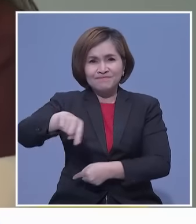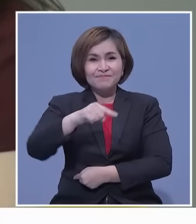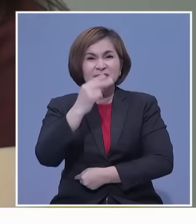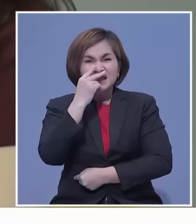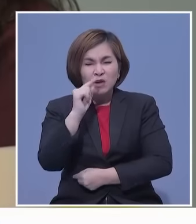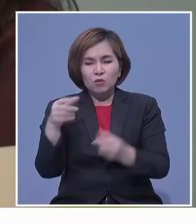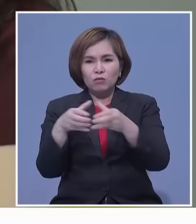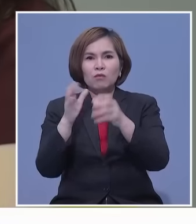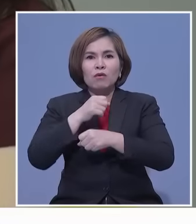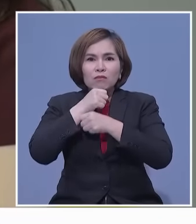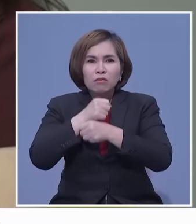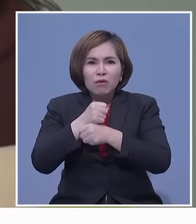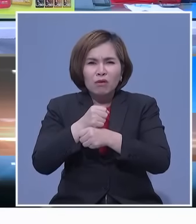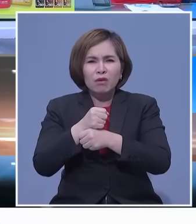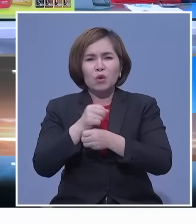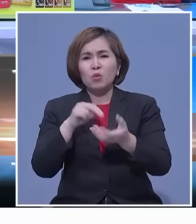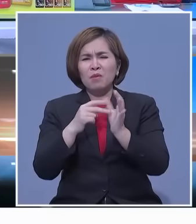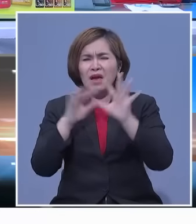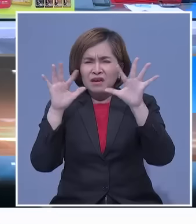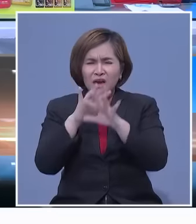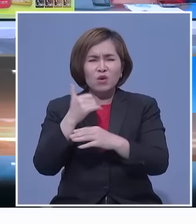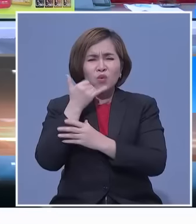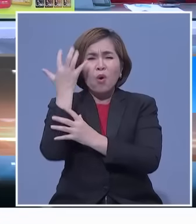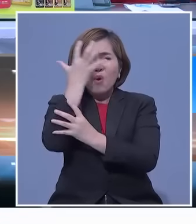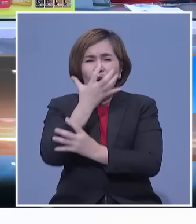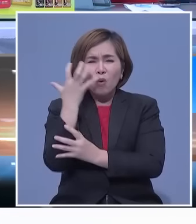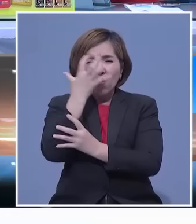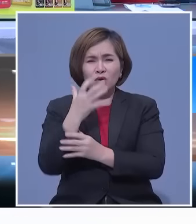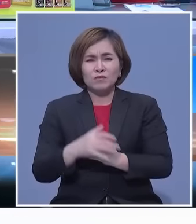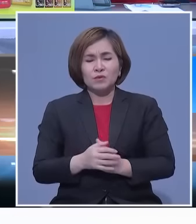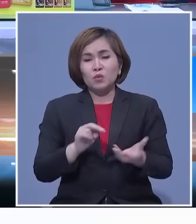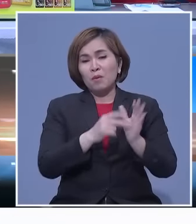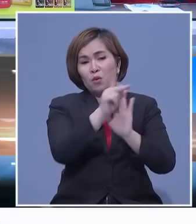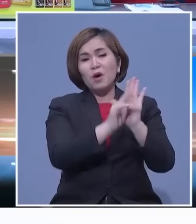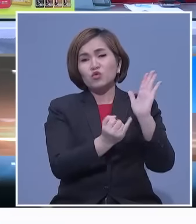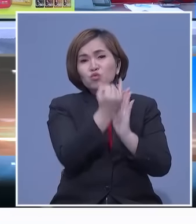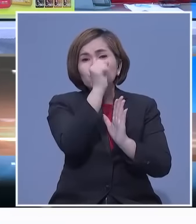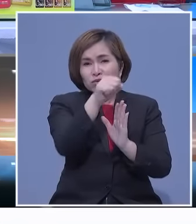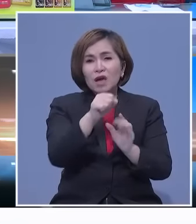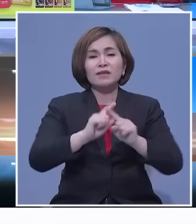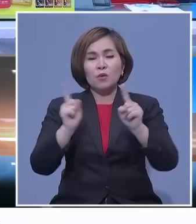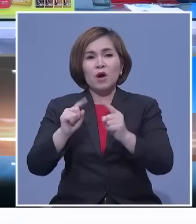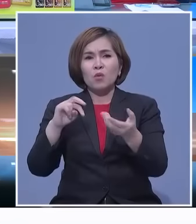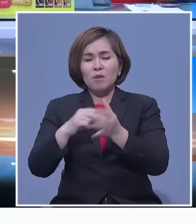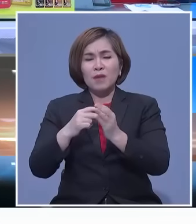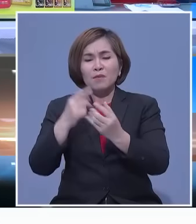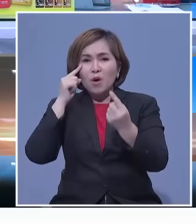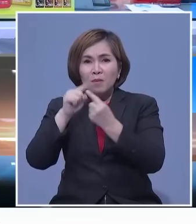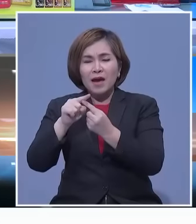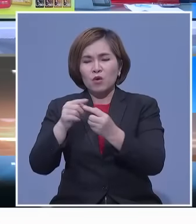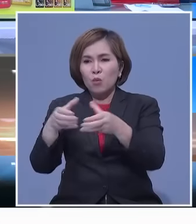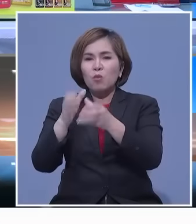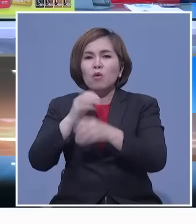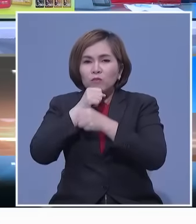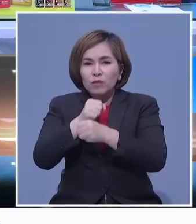เป็นผู้สูงวัยน้องนึกถึงเรื่องของแก๊ง CallCenterเลยนะคืออ่ะของเขาอาจถูกกฎหมายก็ได้นะแต่แก๊งคอ Centerก็มีเป้าหมายเป็นกลุ่มสูง